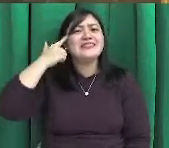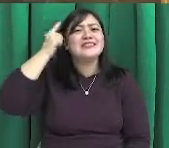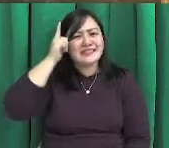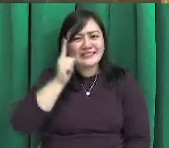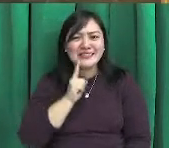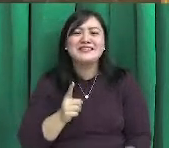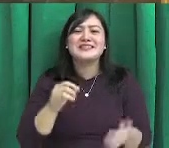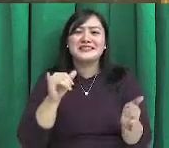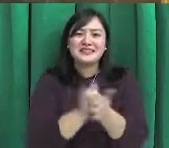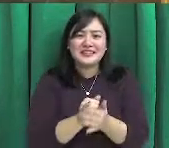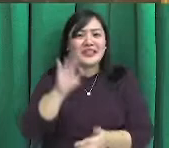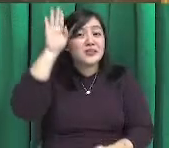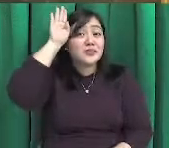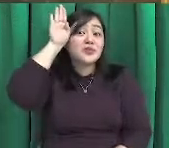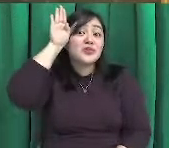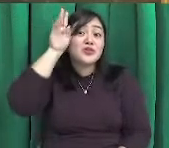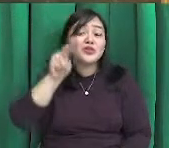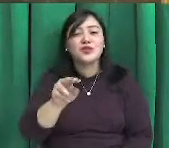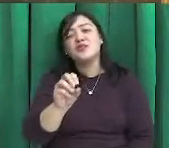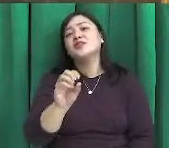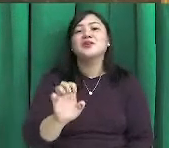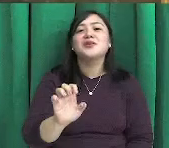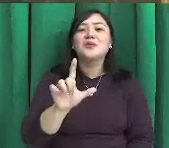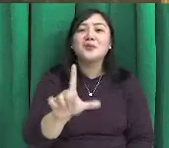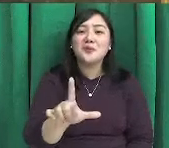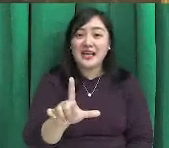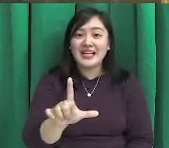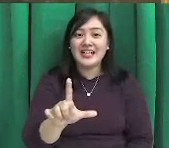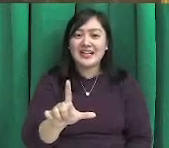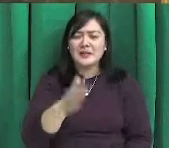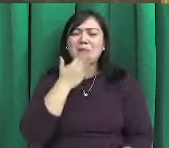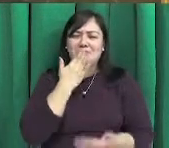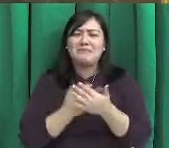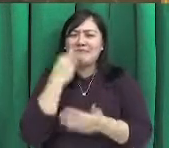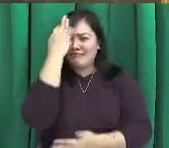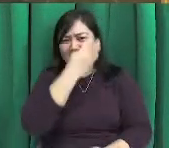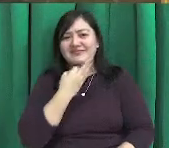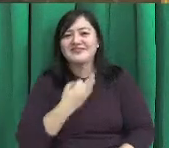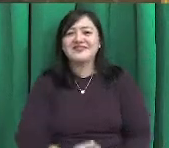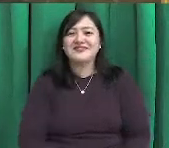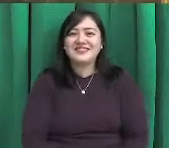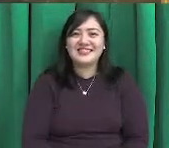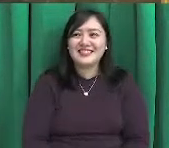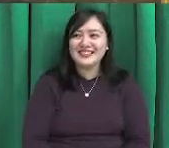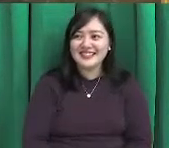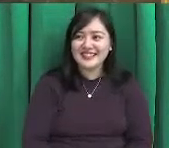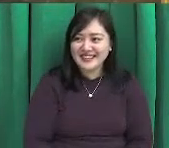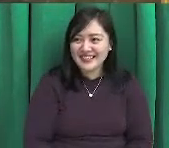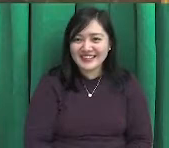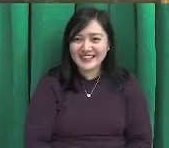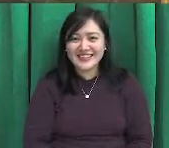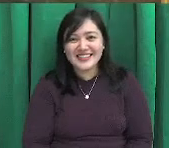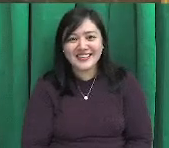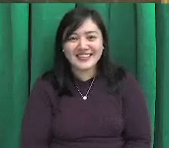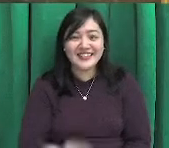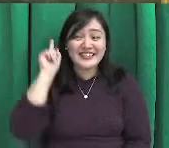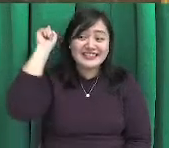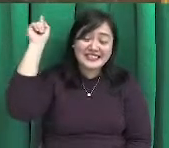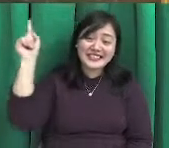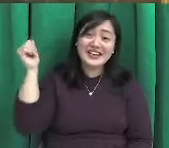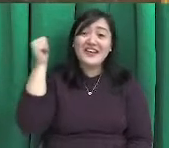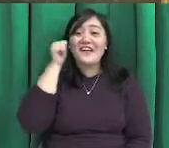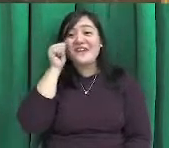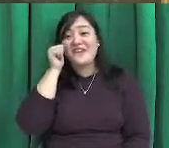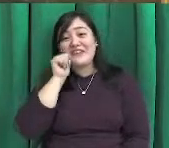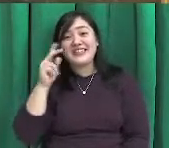May itim lang, medyo may kulay lang talagang kulay lalaki yan. Kasi, pero, Laging lang ang white t-shirt, sir, noon pag pupunta sa bahay.